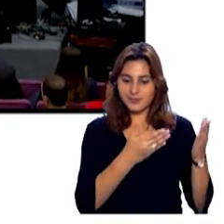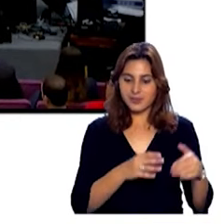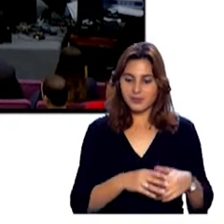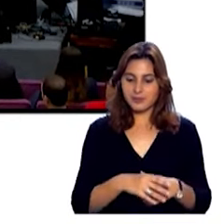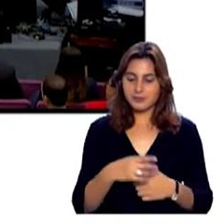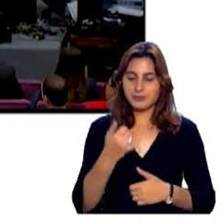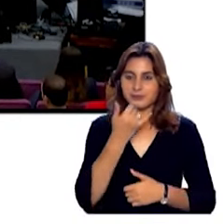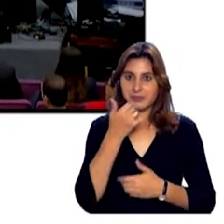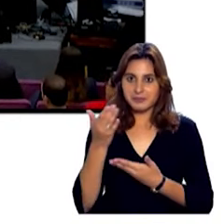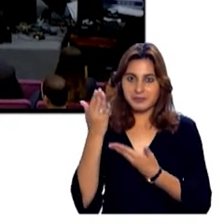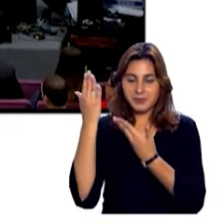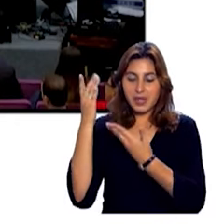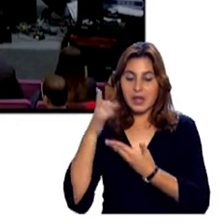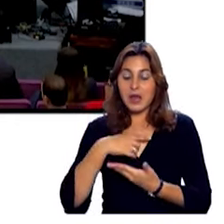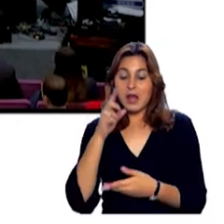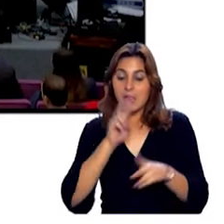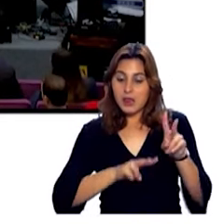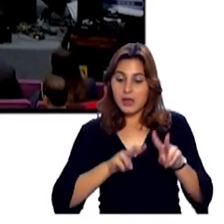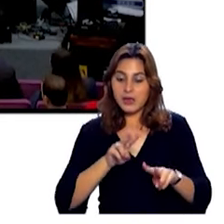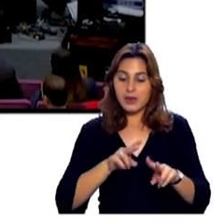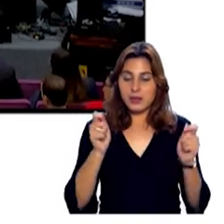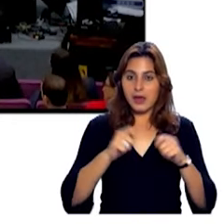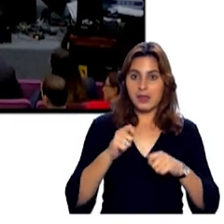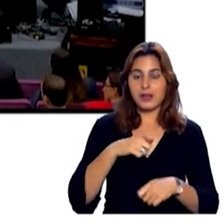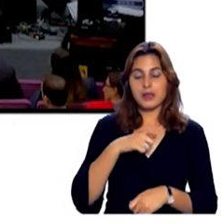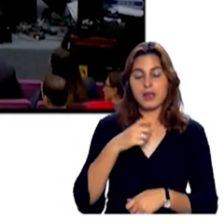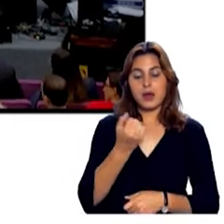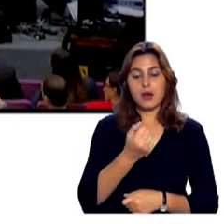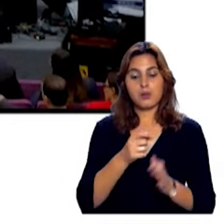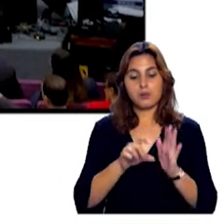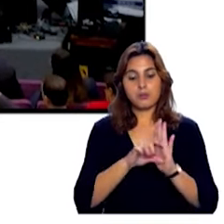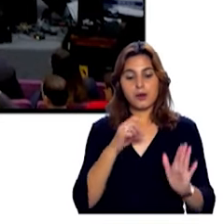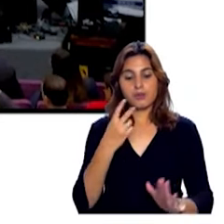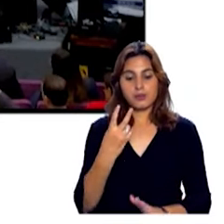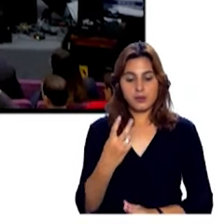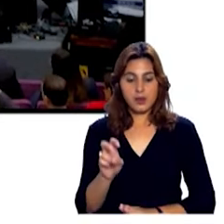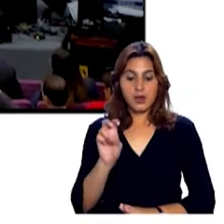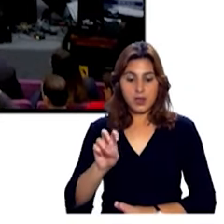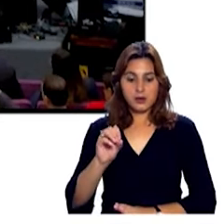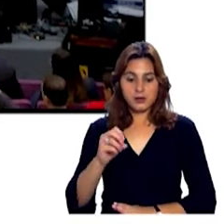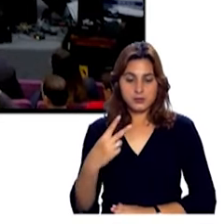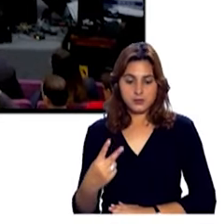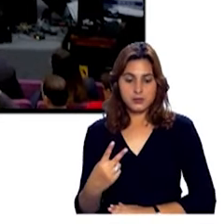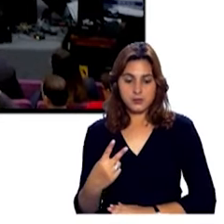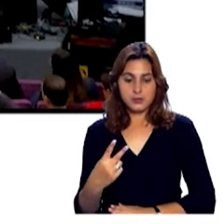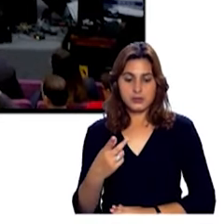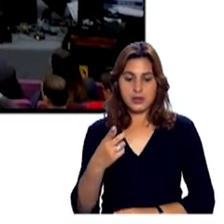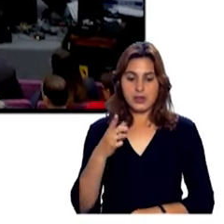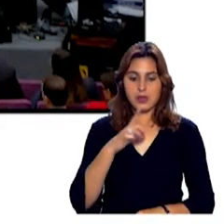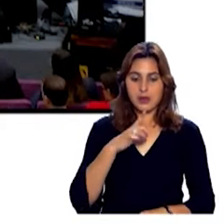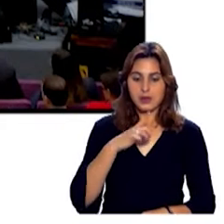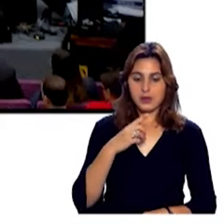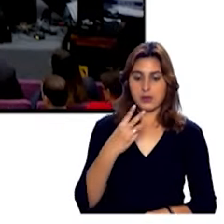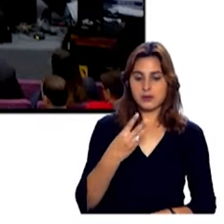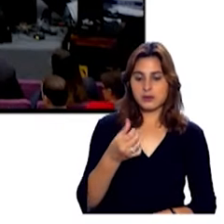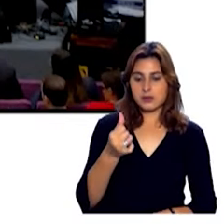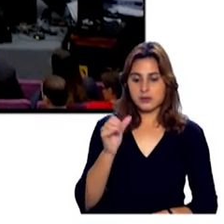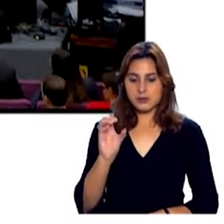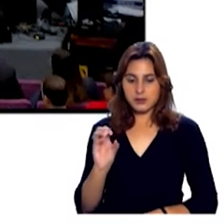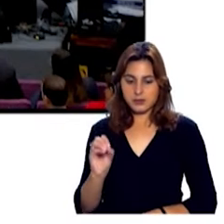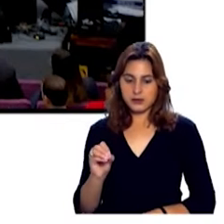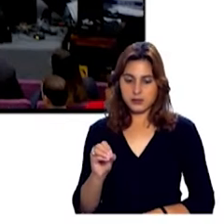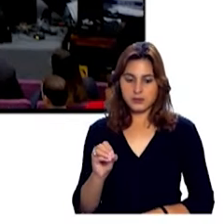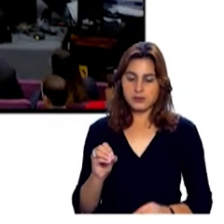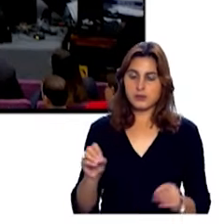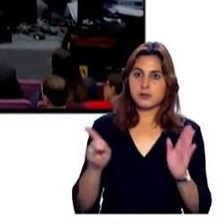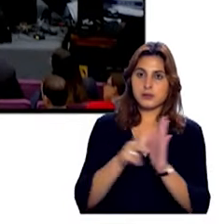austriaca e prendete Il Nostro 360 Bis del CPC che prevede Il